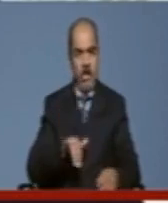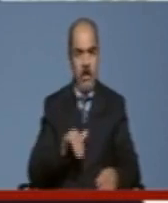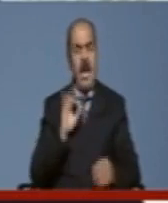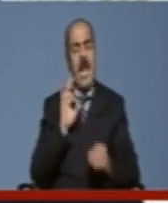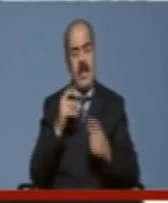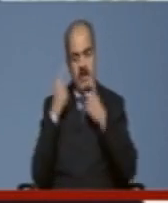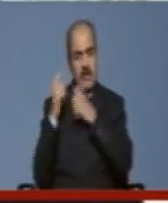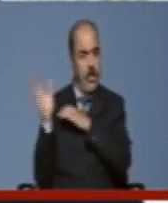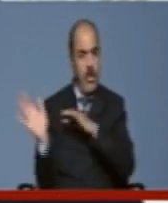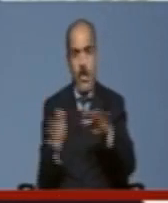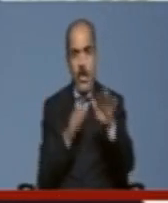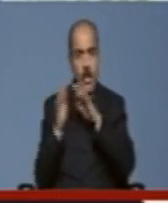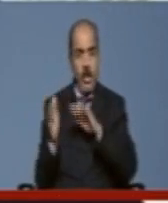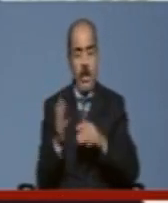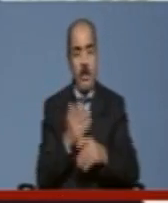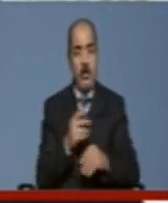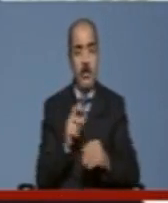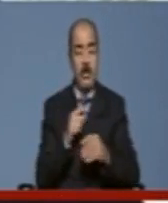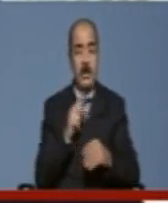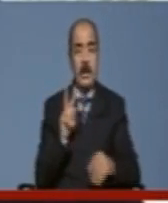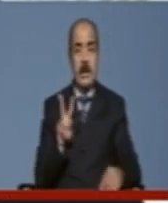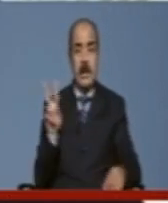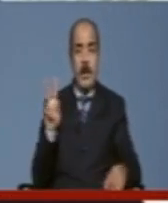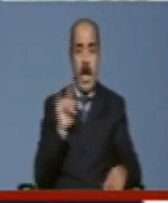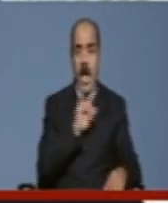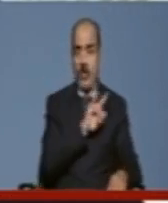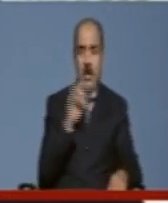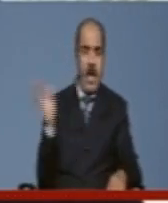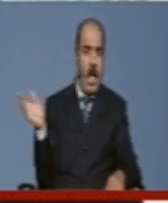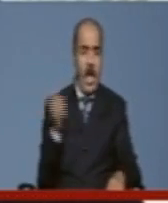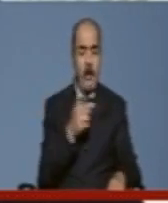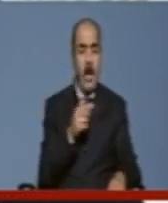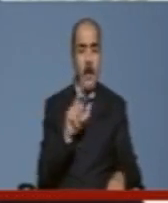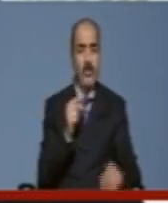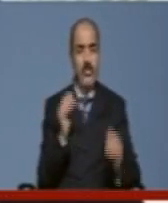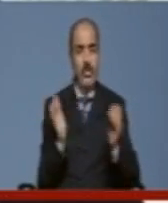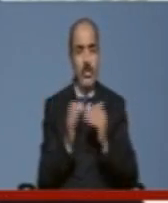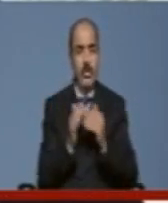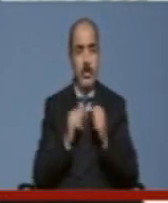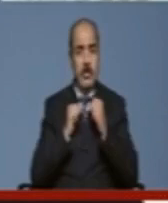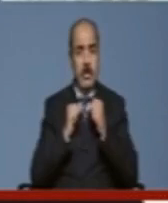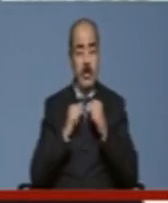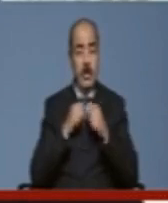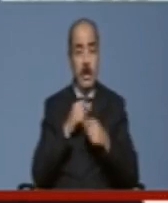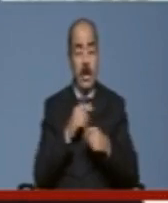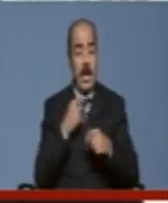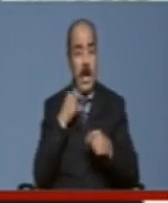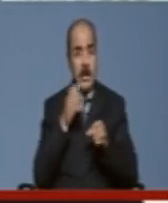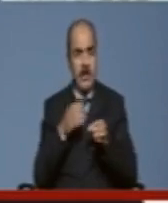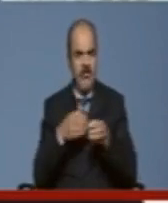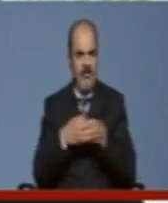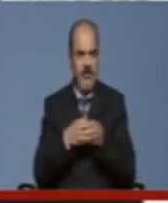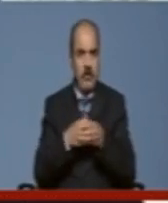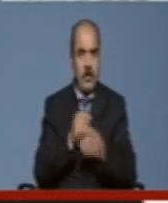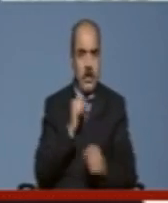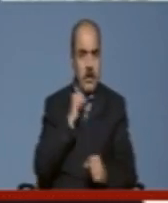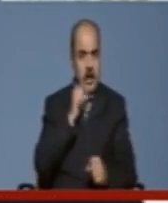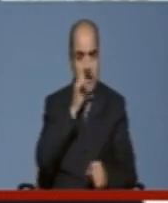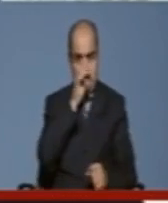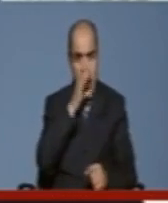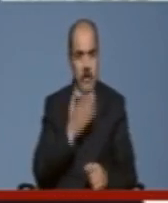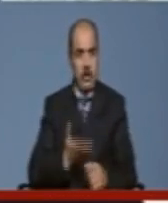والنهاردة احنا بنتكلم من 7 أكتوبر لغاية النهاردة تقريبا دخلنا في 15 يوم، والقطاع تحت الحصار الكامل،